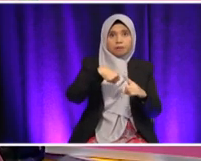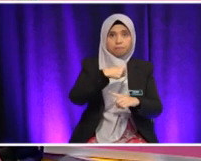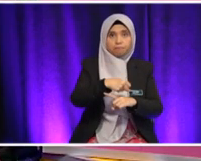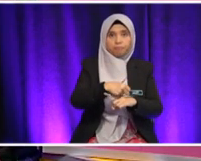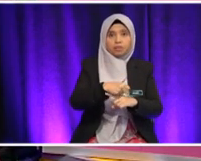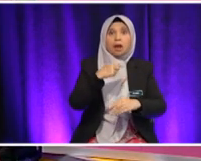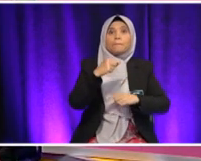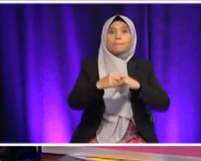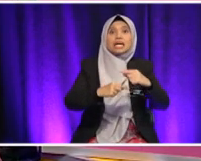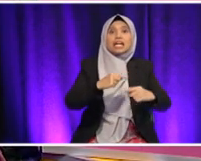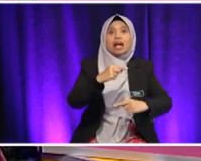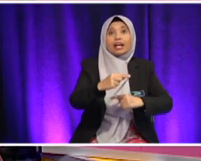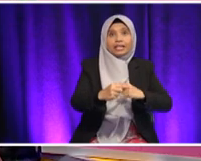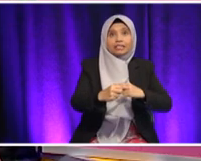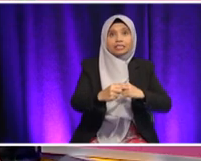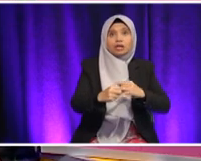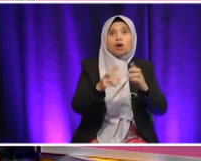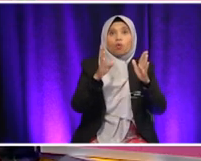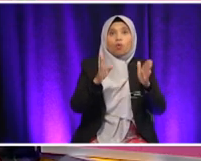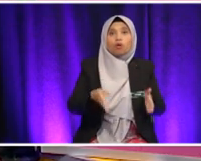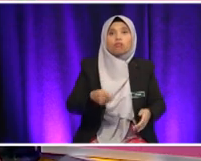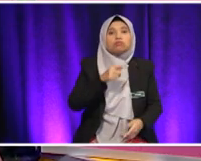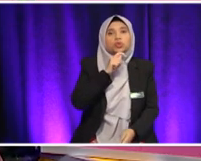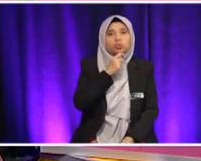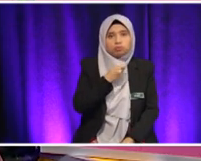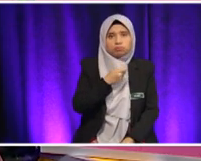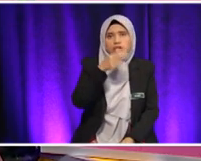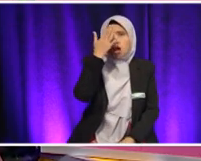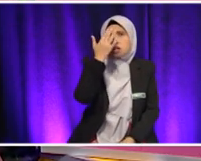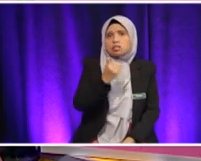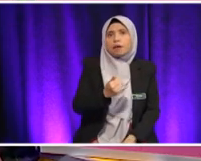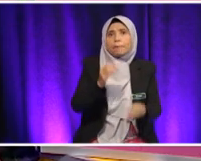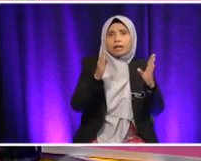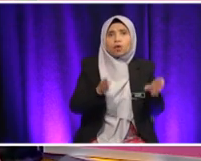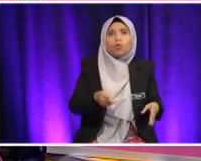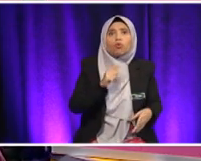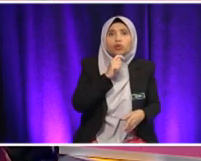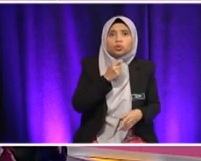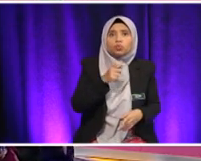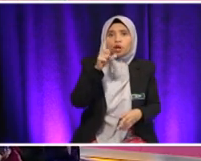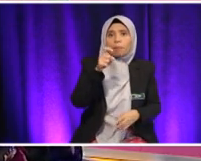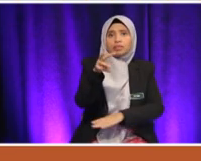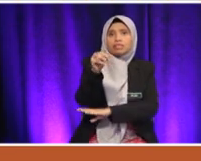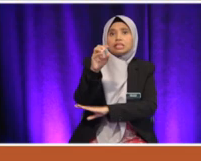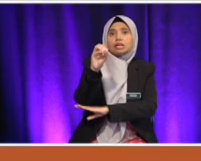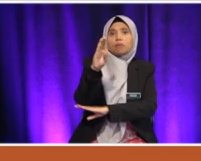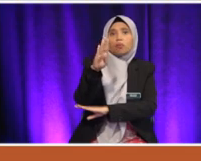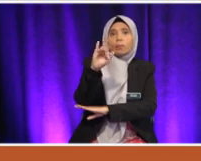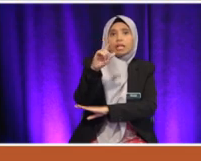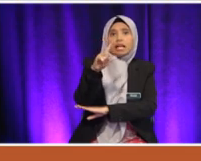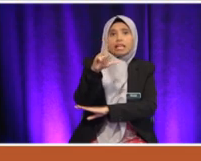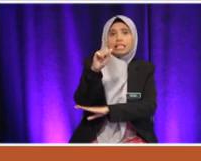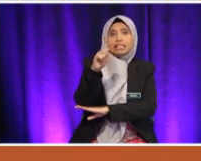pergerakan ya Kenapa warga emas perlu mobility Oke ada 6 sebab